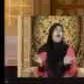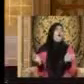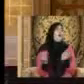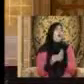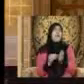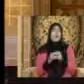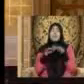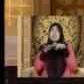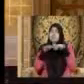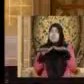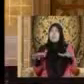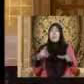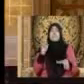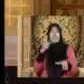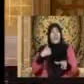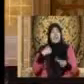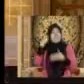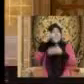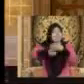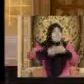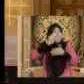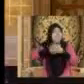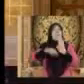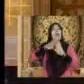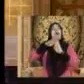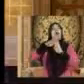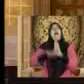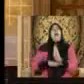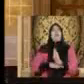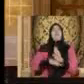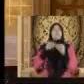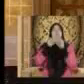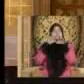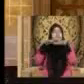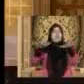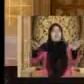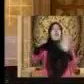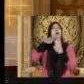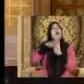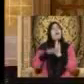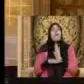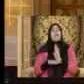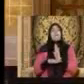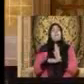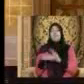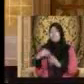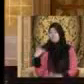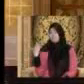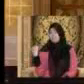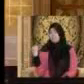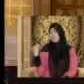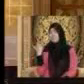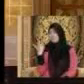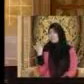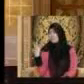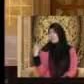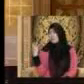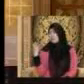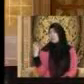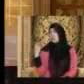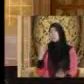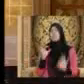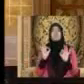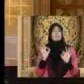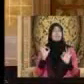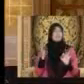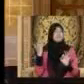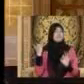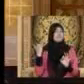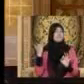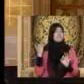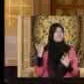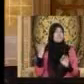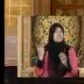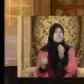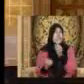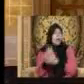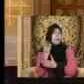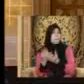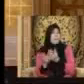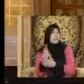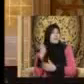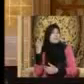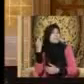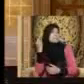مخربة للبلاد. يعني الأيام القليلة الماضية شنو اللي صار؟ شنو اللي صار؟ أحداث